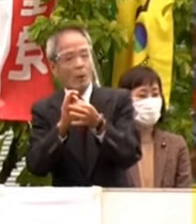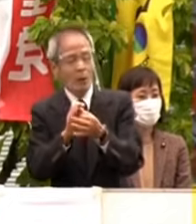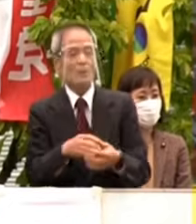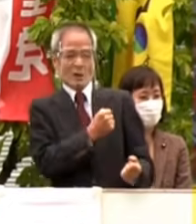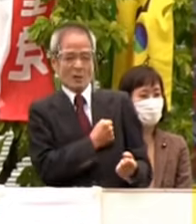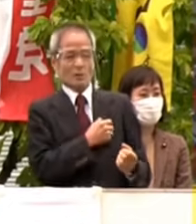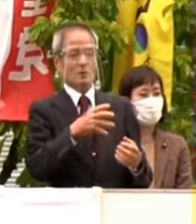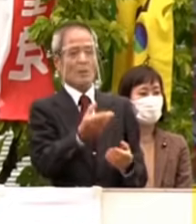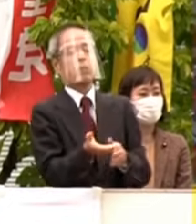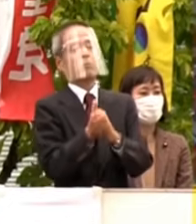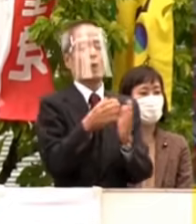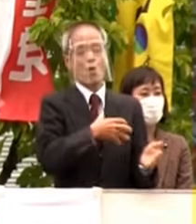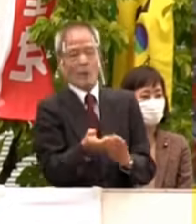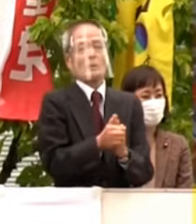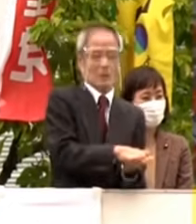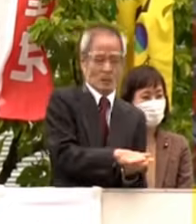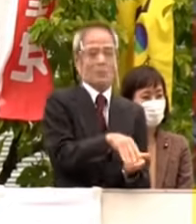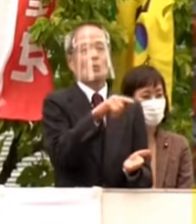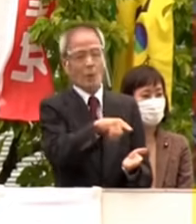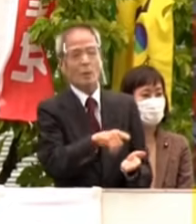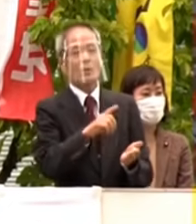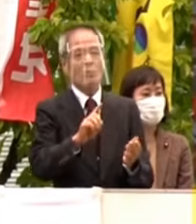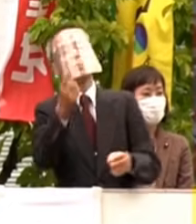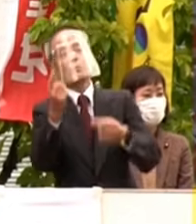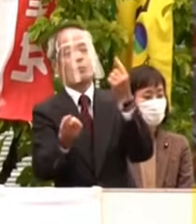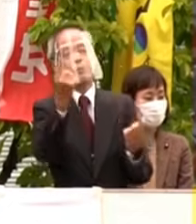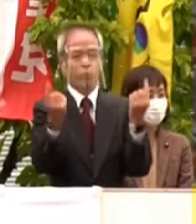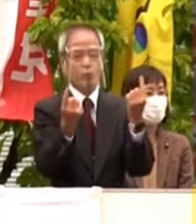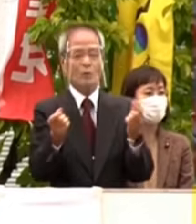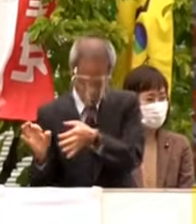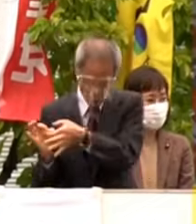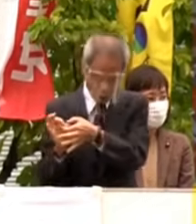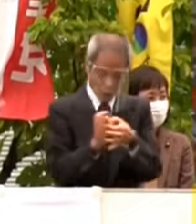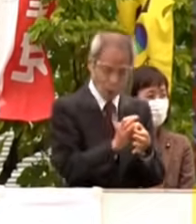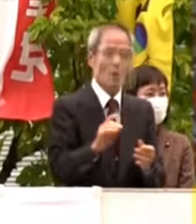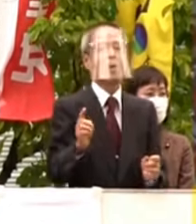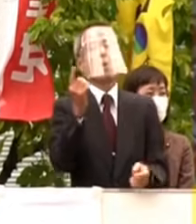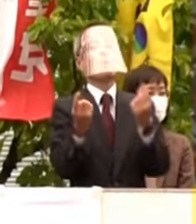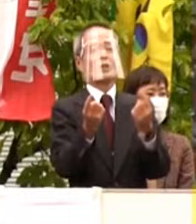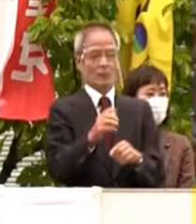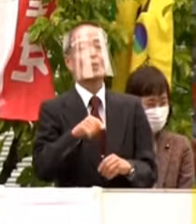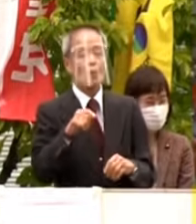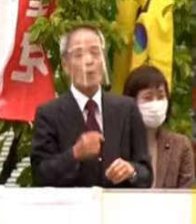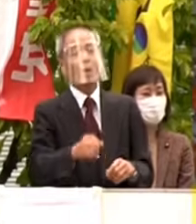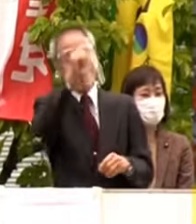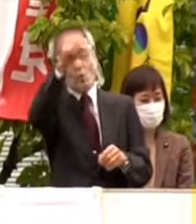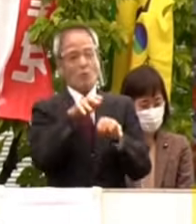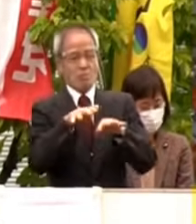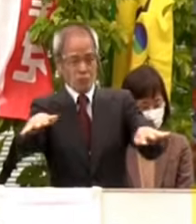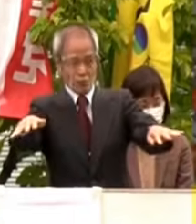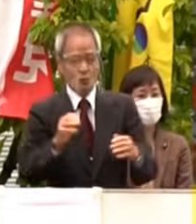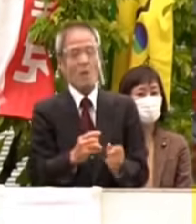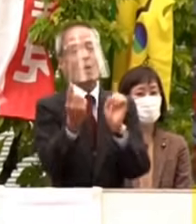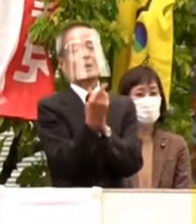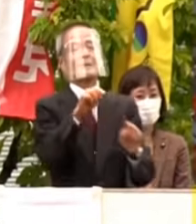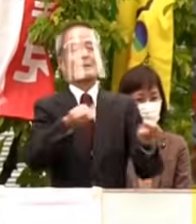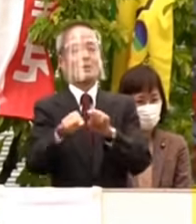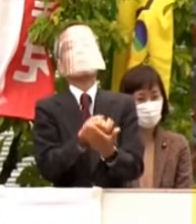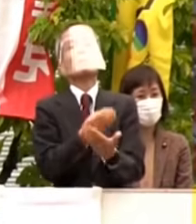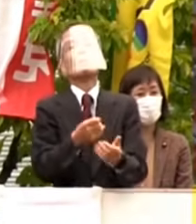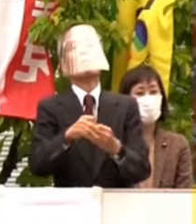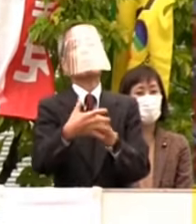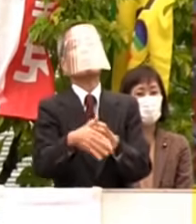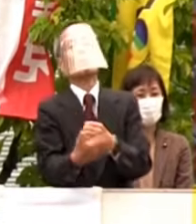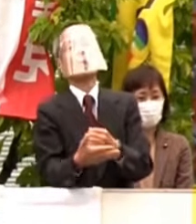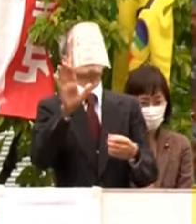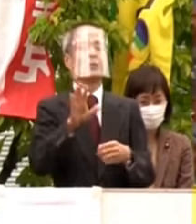こされてきています。そしてこの国は感染症対策もずっとこの失敗をしてきました。薬害エイズもそうでした。C 型肝炎、